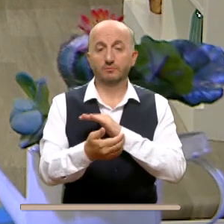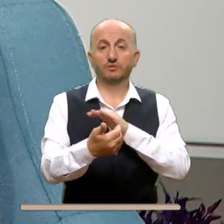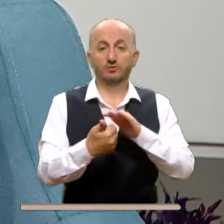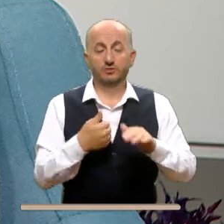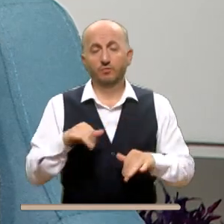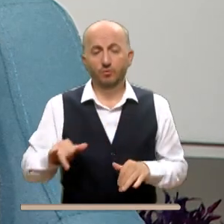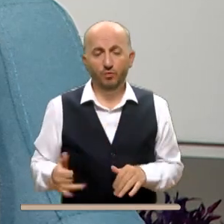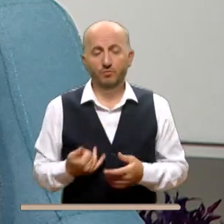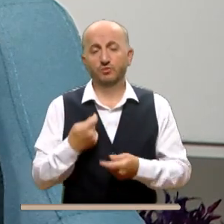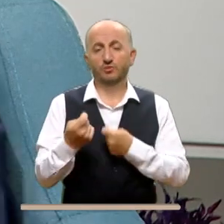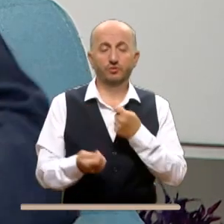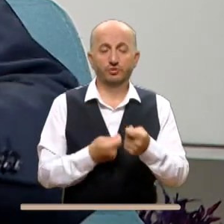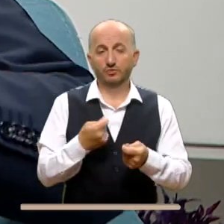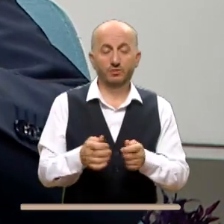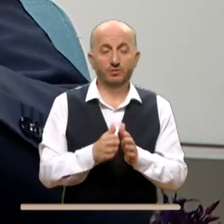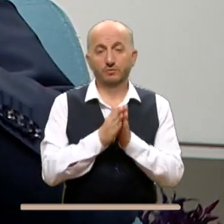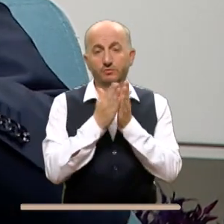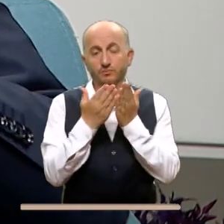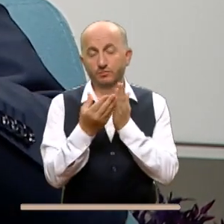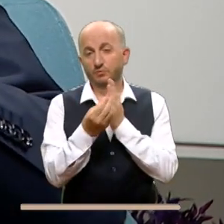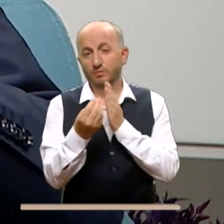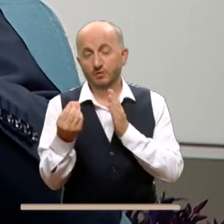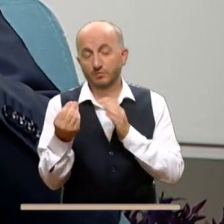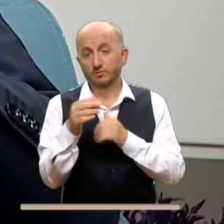şekilde çalıştıkları. Kütüphanemizde